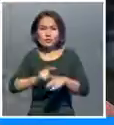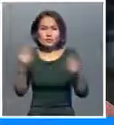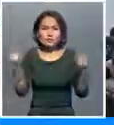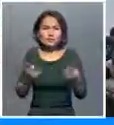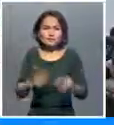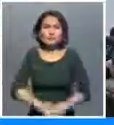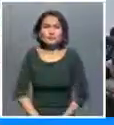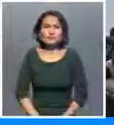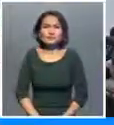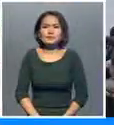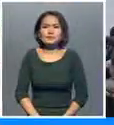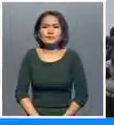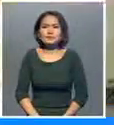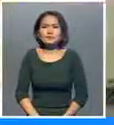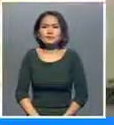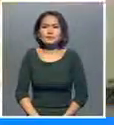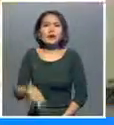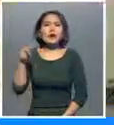тәжірибе.